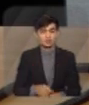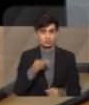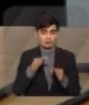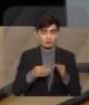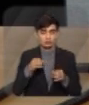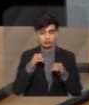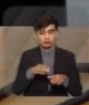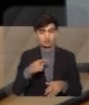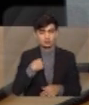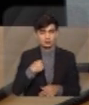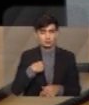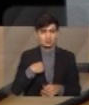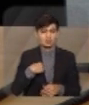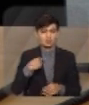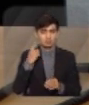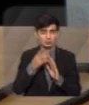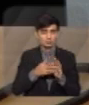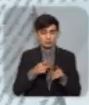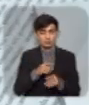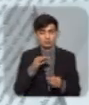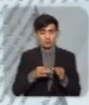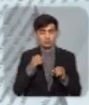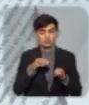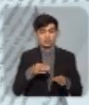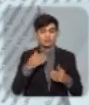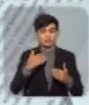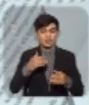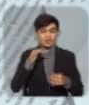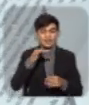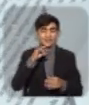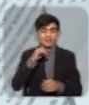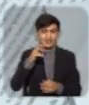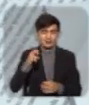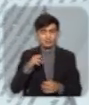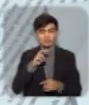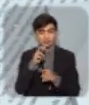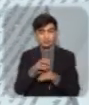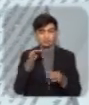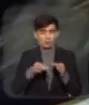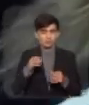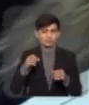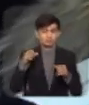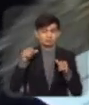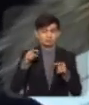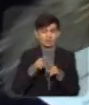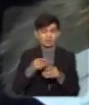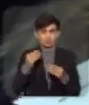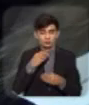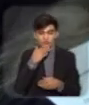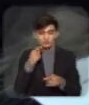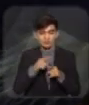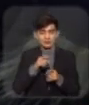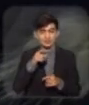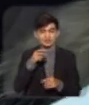Сот қандай бір жерде шешеді, мен түсінбеймін ғой. Бірақ Ирина соттан да әділдік болмады дейді. 2004 жылы сот